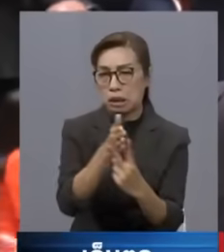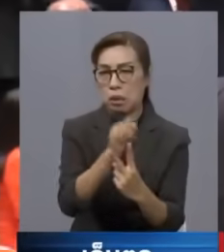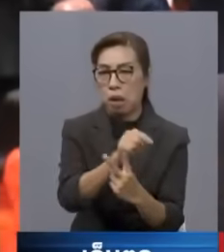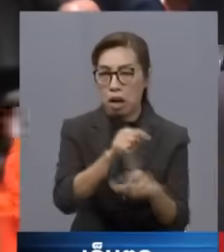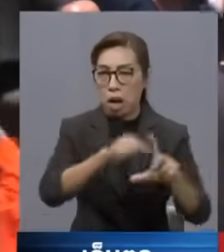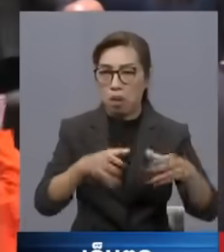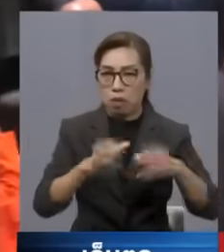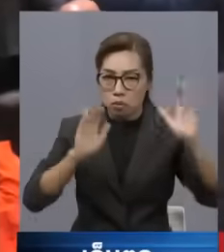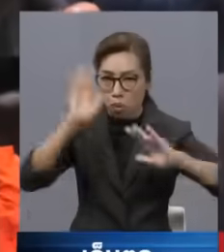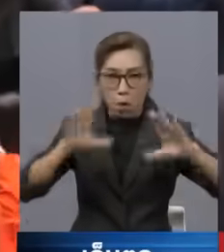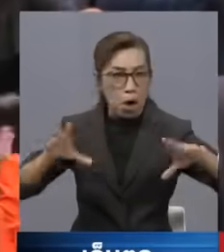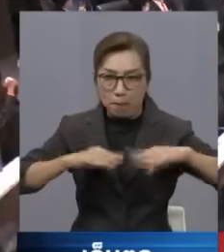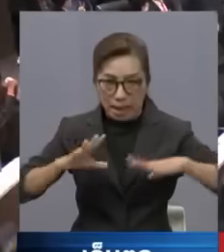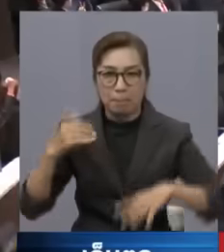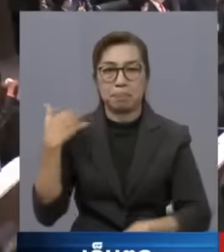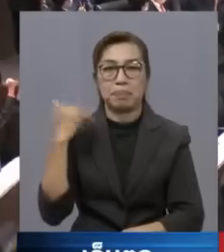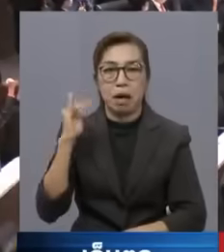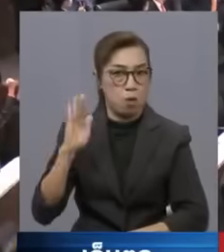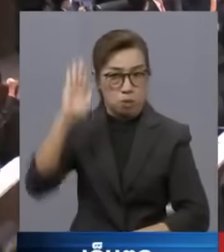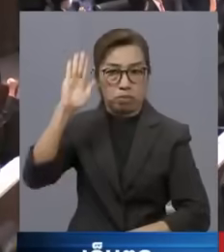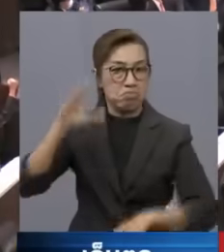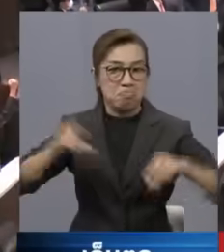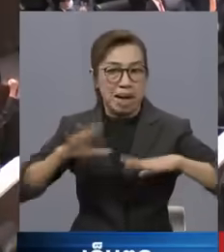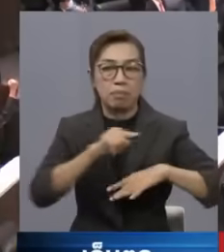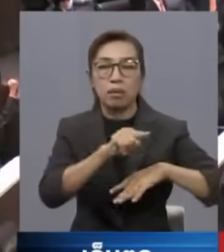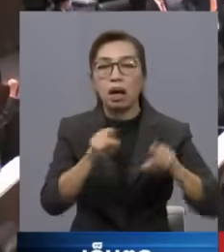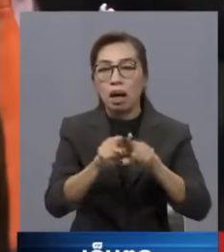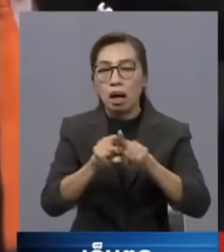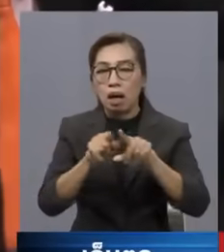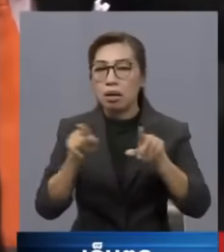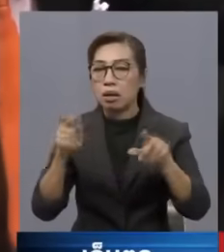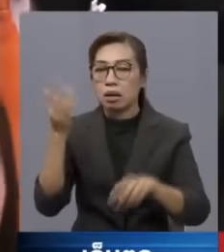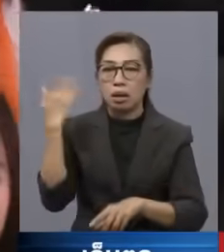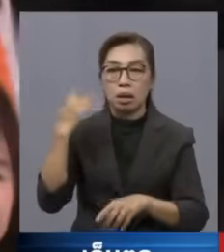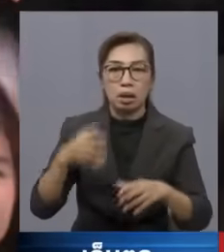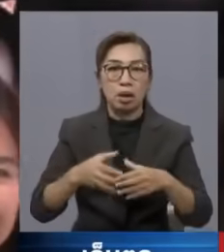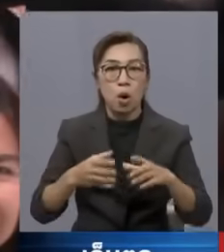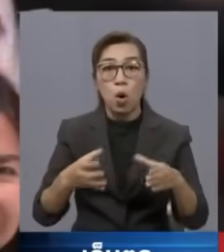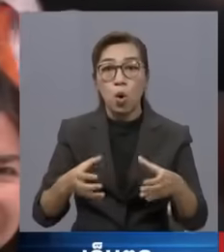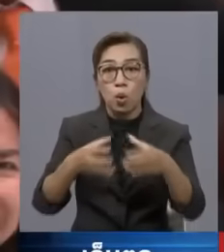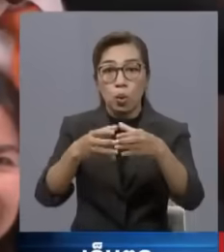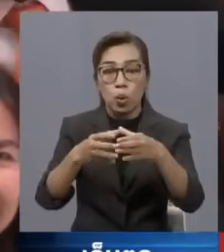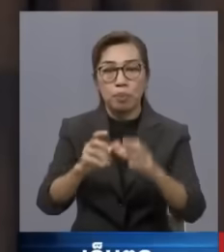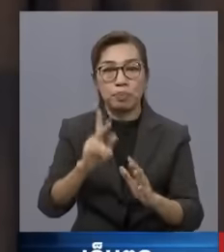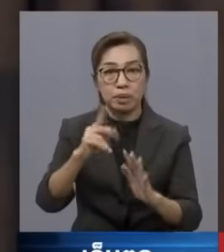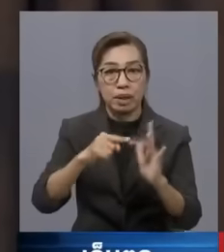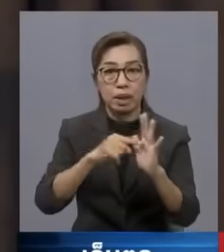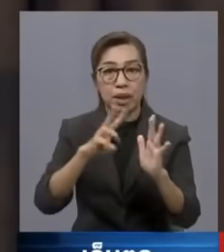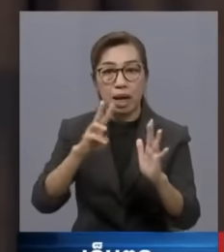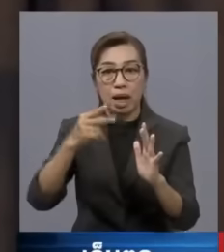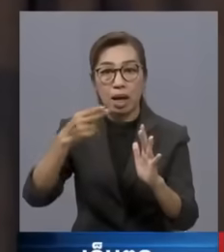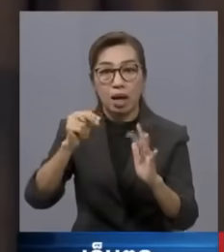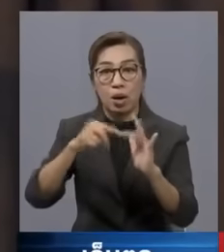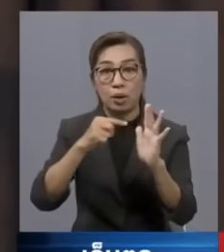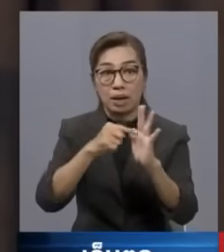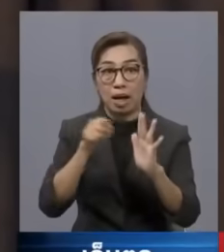นะฮะคือเอาสุดเลยนะครับเป็นไปตามที่ที่อาจารย์ปิยบุตรแสงกนกกุลเลขาธิการคณะก้าวหน้าหนึ่งในศาสดาทางความ